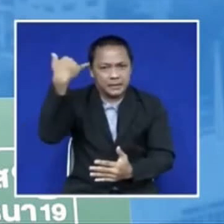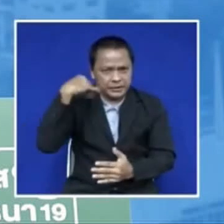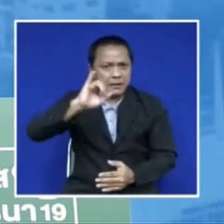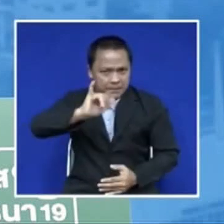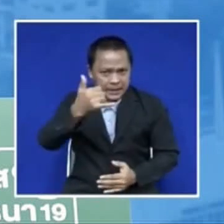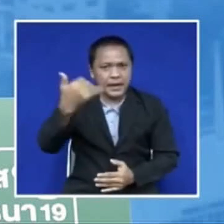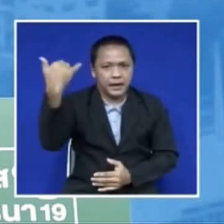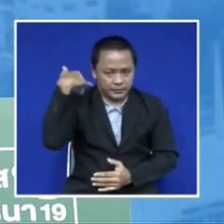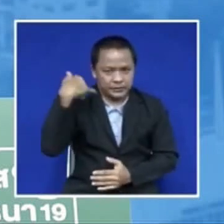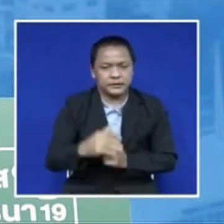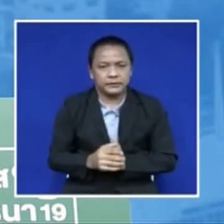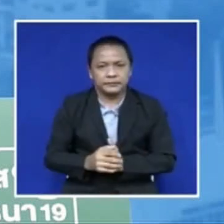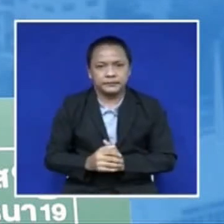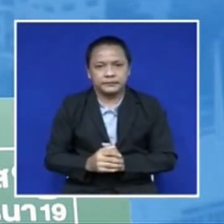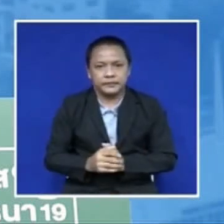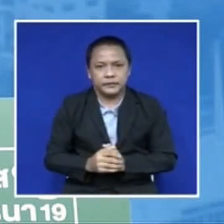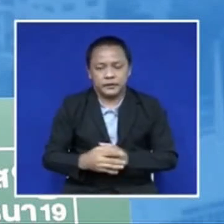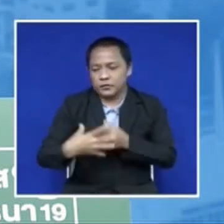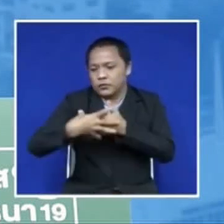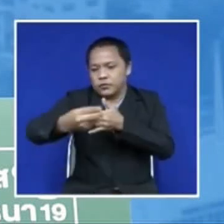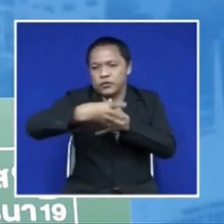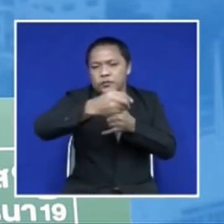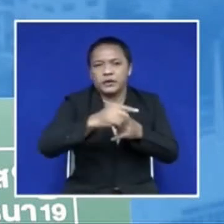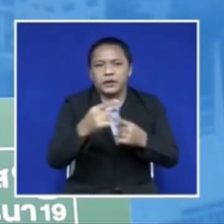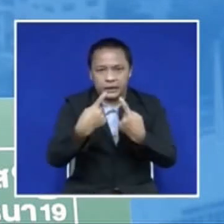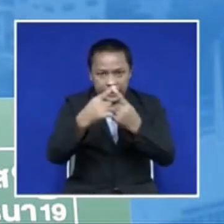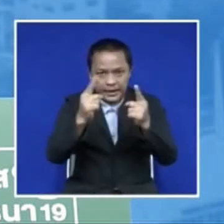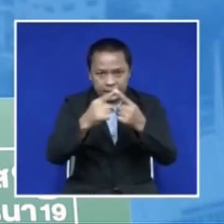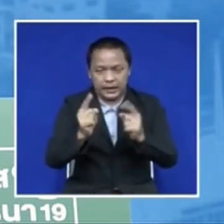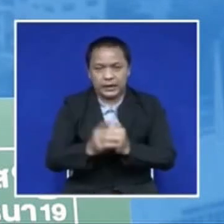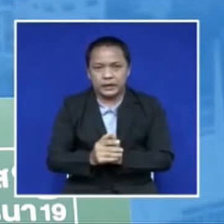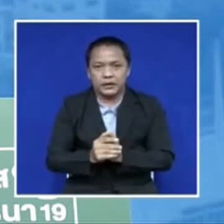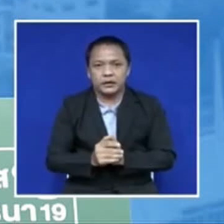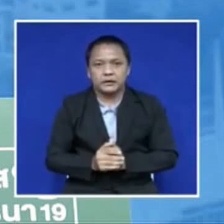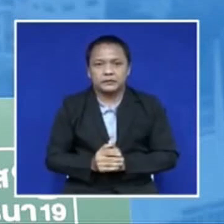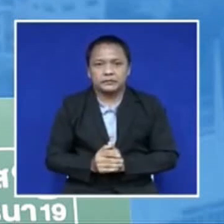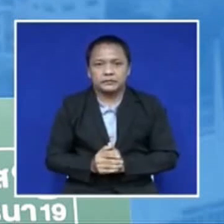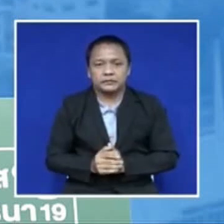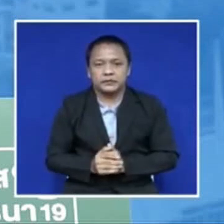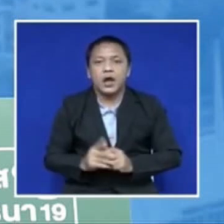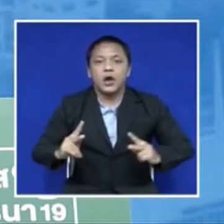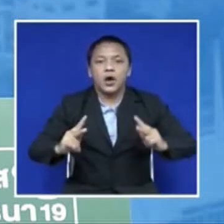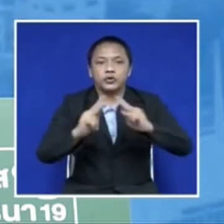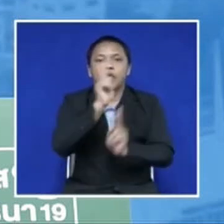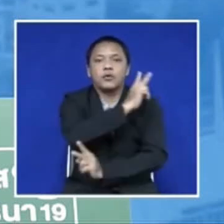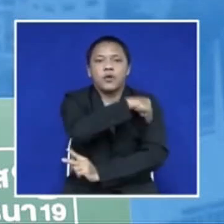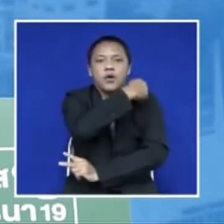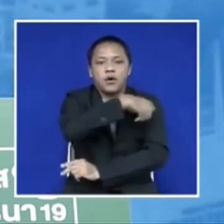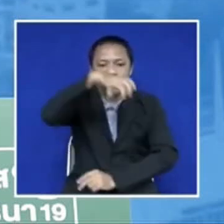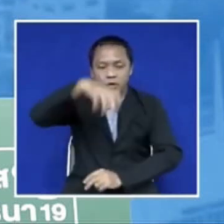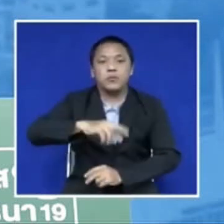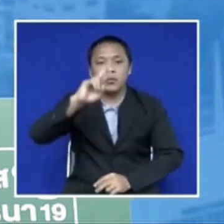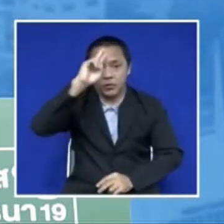ส่งหน้ากากหน้ากากอนามัยไปให้แล้วจะส่งเพิ่มเติมมีสต๊อกแล้วนะครับในประเทศไทยช่วงที่ผ่านมานานคือสป็อคกันไว้แล้ว